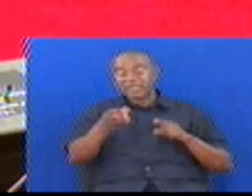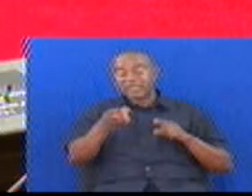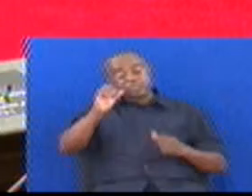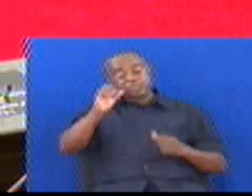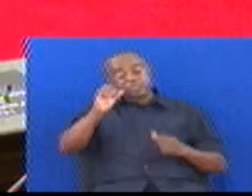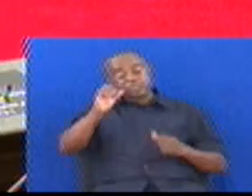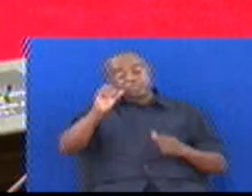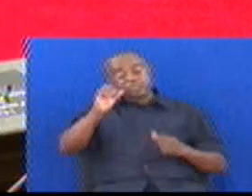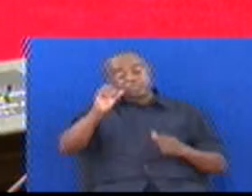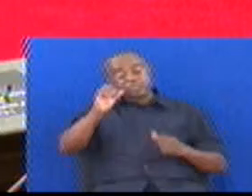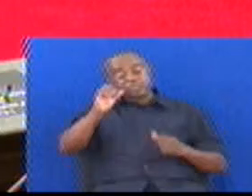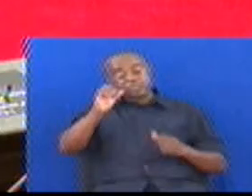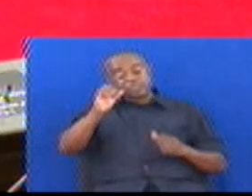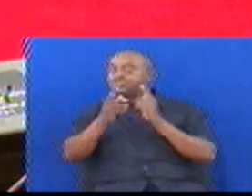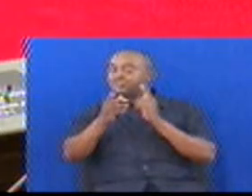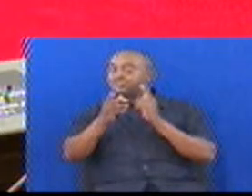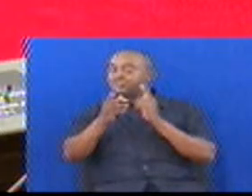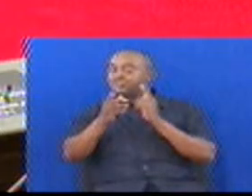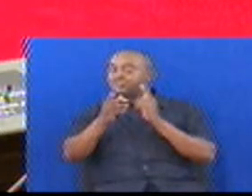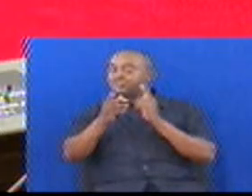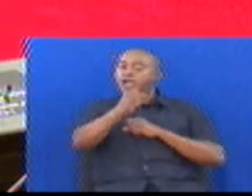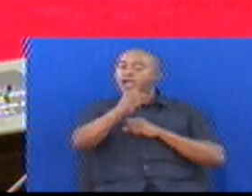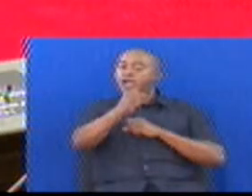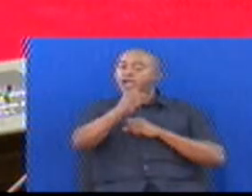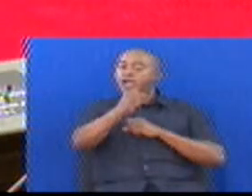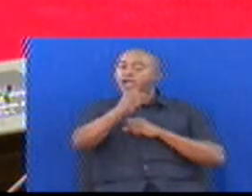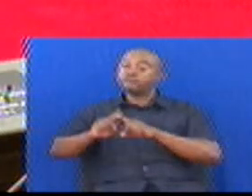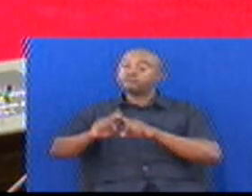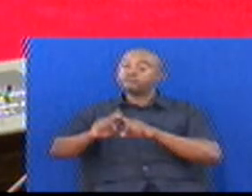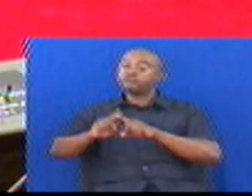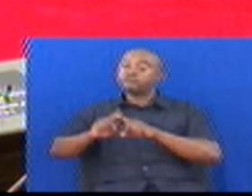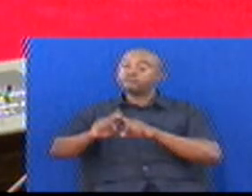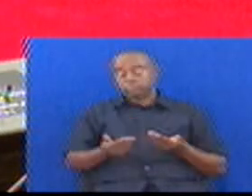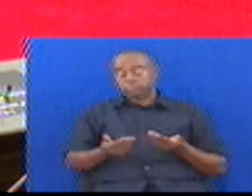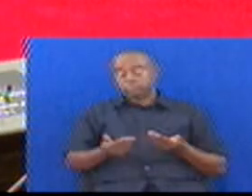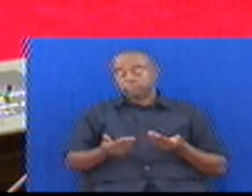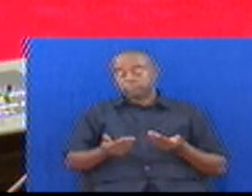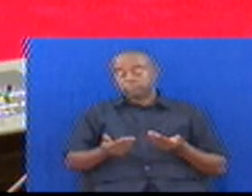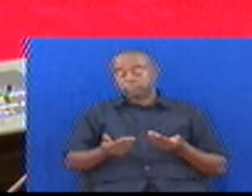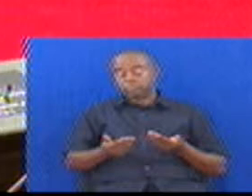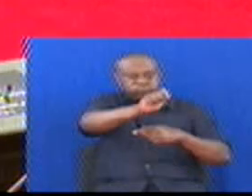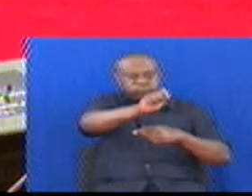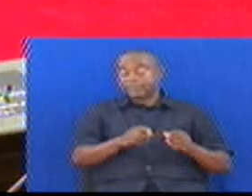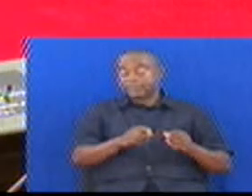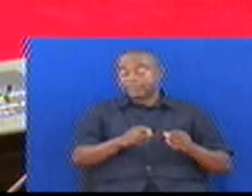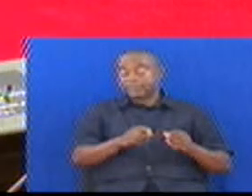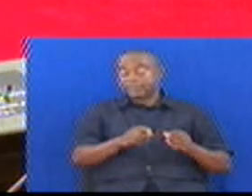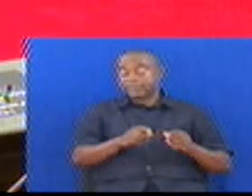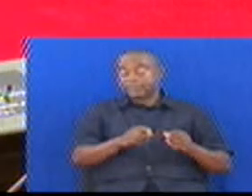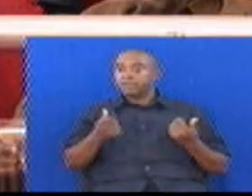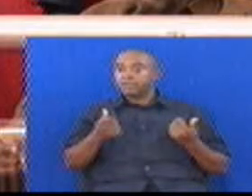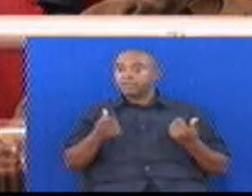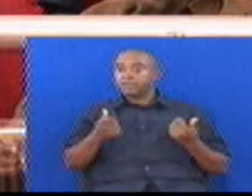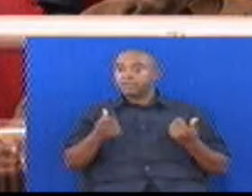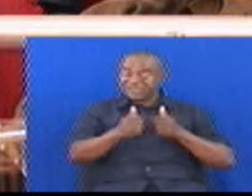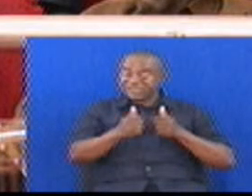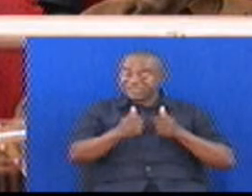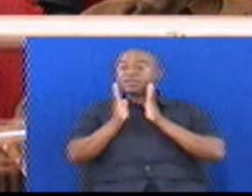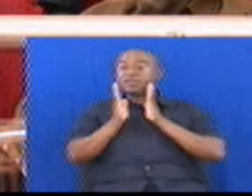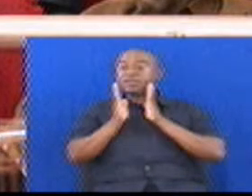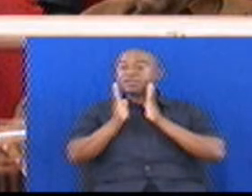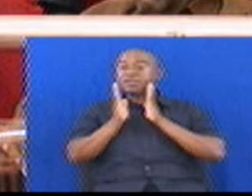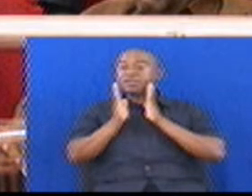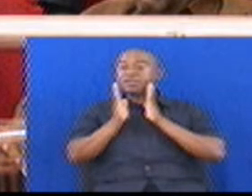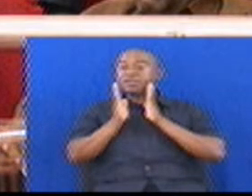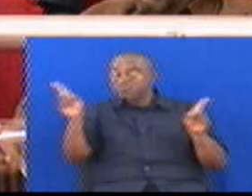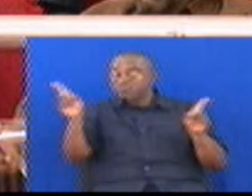duniani zimechukua hatua kadhaa zikiwemo kulazimisha wananchi wao kubaki majumbani, yani lockdown, na kutoka ada,